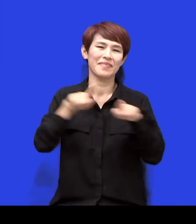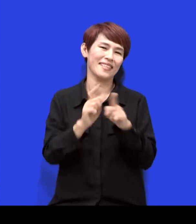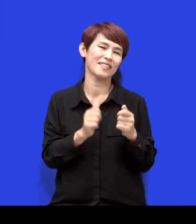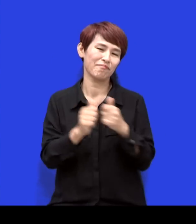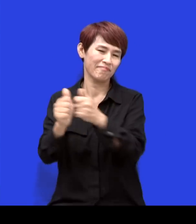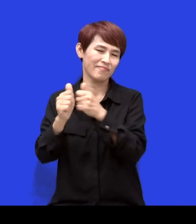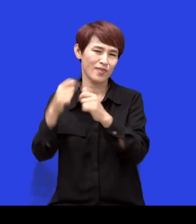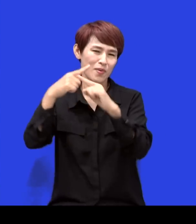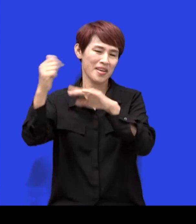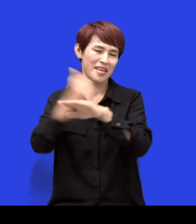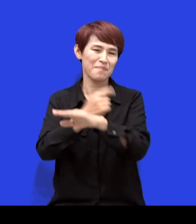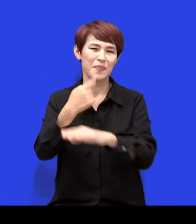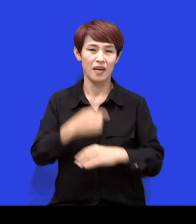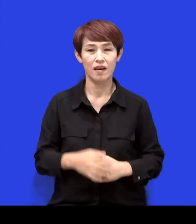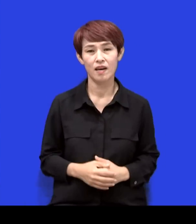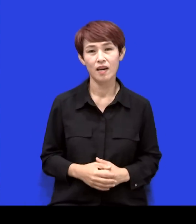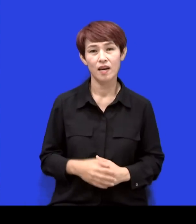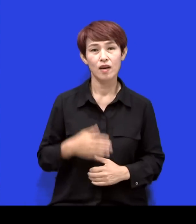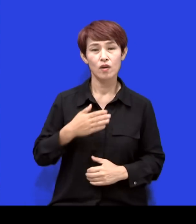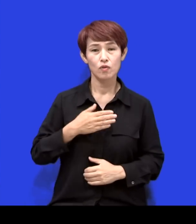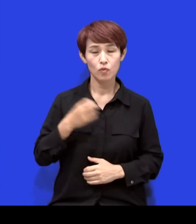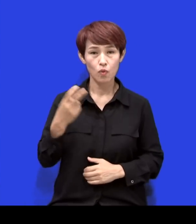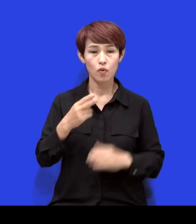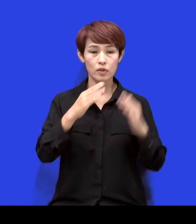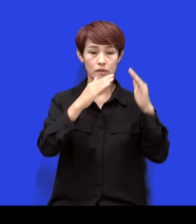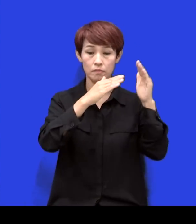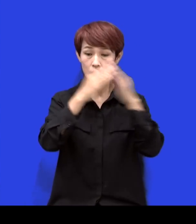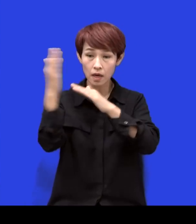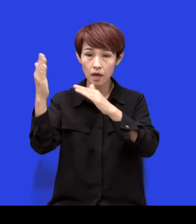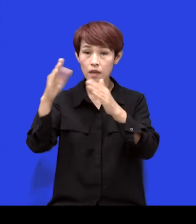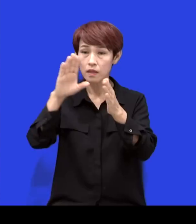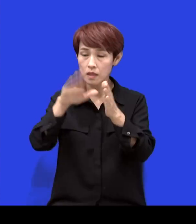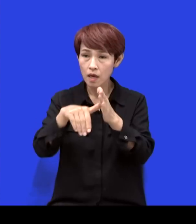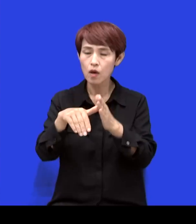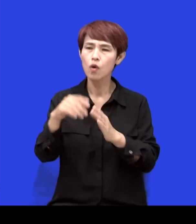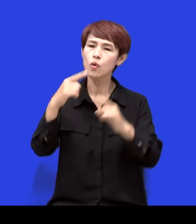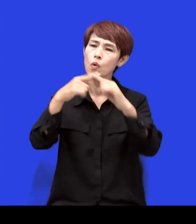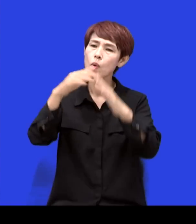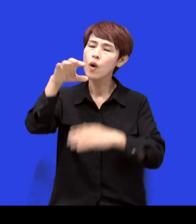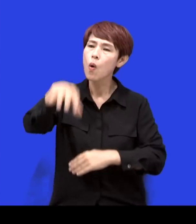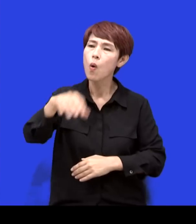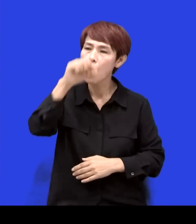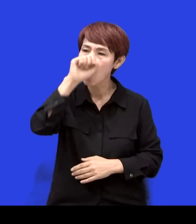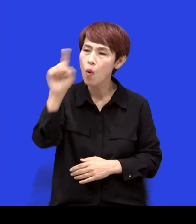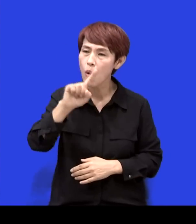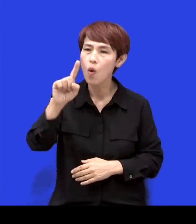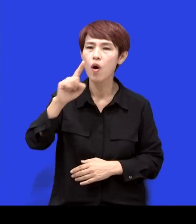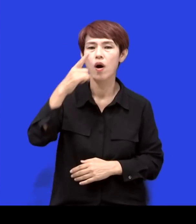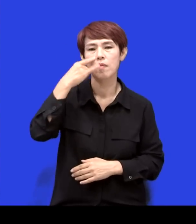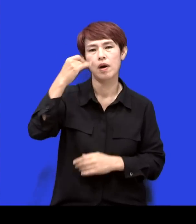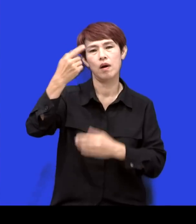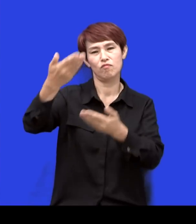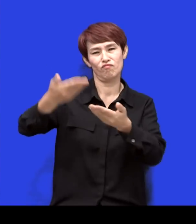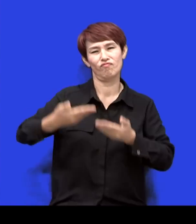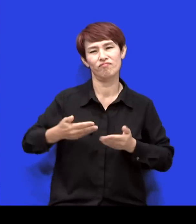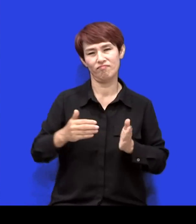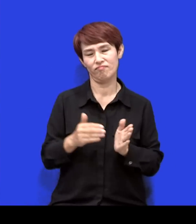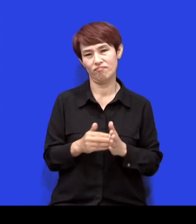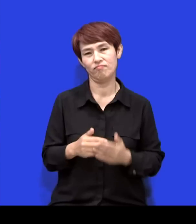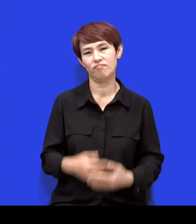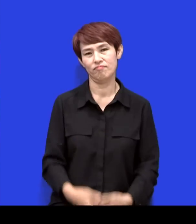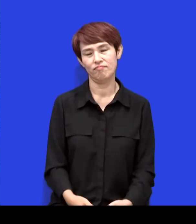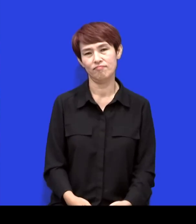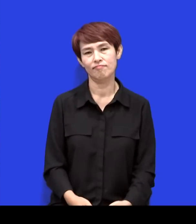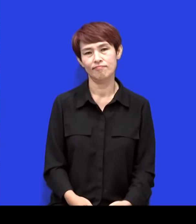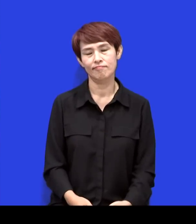이제 이사를 갈 때마다 네. 그 동네 교회를 어디로 가면 좋겠는지 알려주시고 그래서 교회를 좀 그때 어릴 때부터 오래